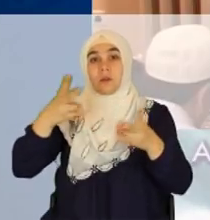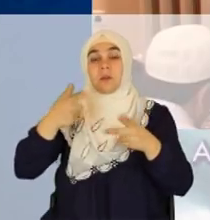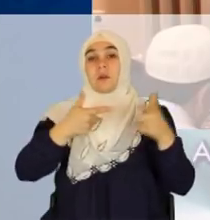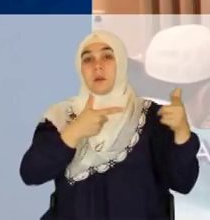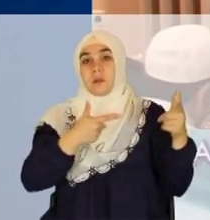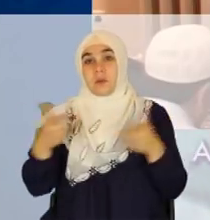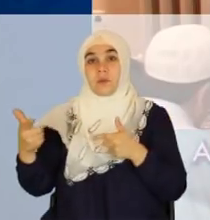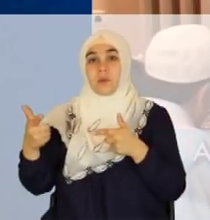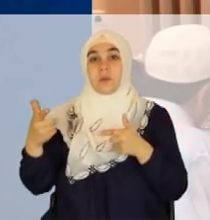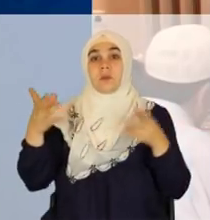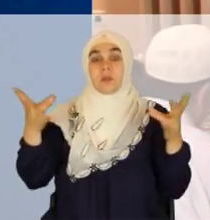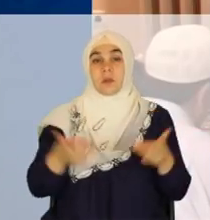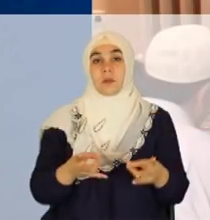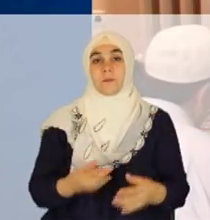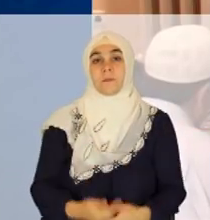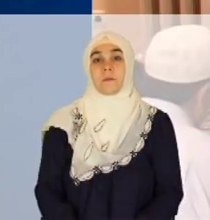tayyorgarlik bo'lish kerak.